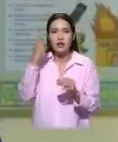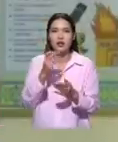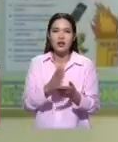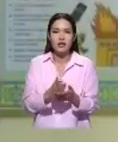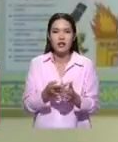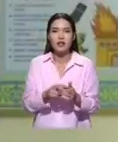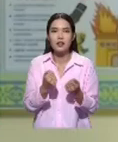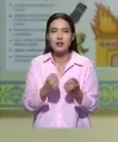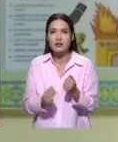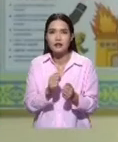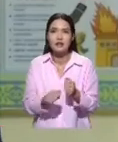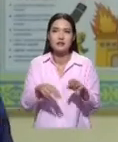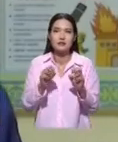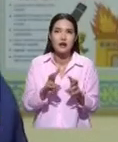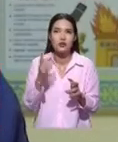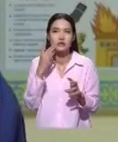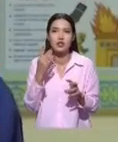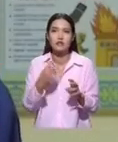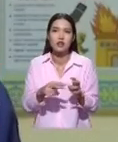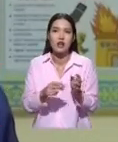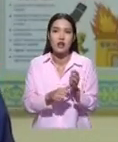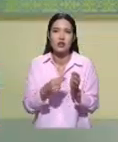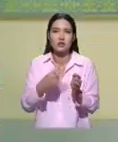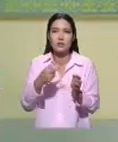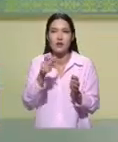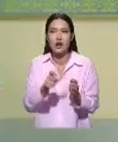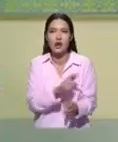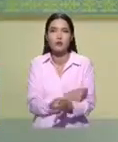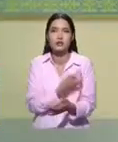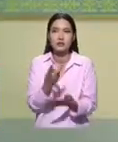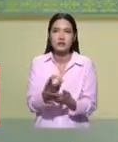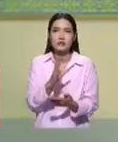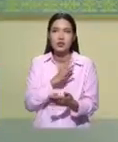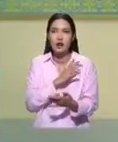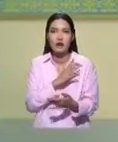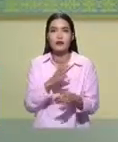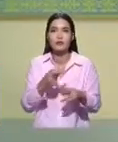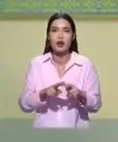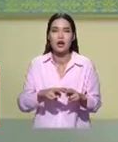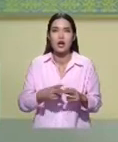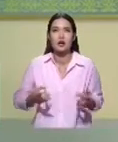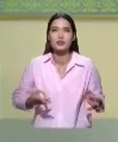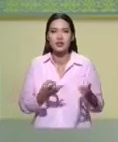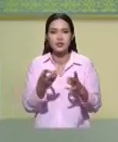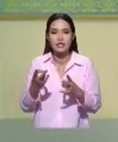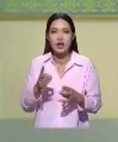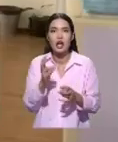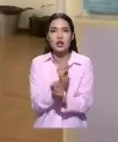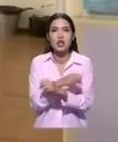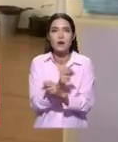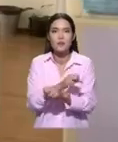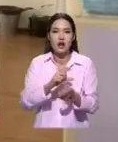Сұватқан. Соның ішіндегісі 20-сы ауруханаға жатқызылды. Әрі түрлі жарақаттармен нейрохирургия, травматология